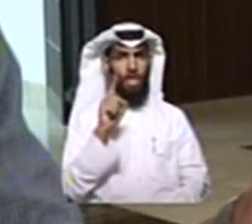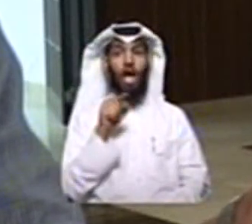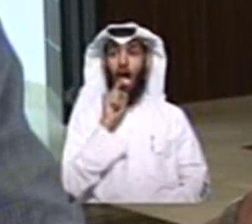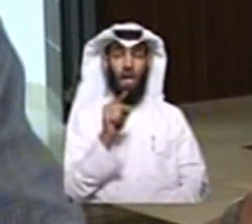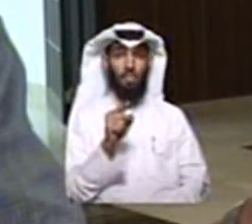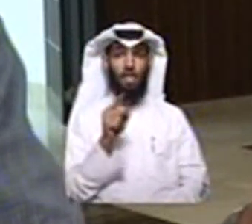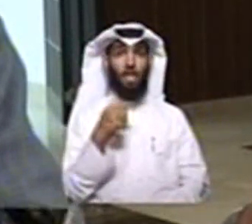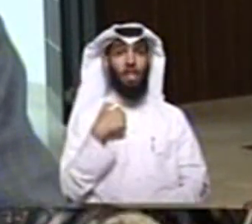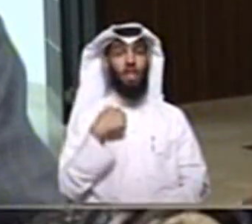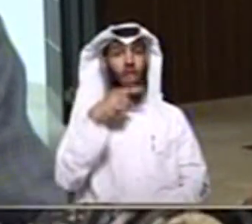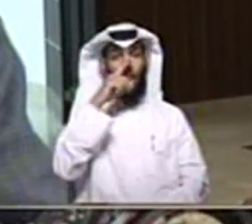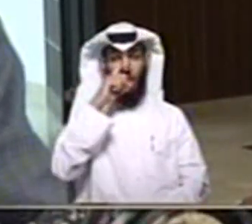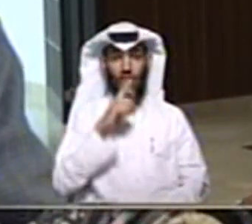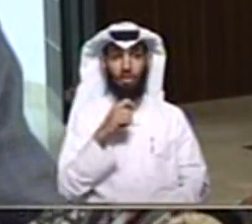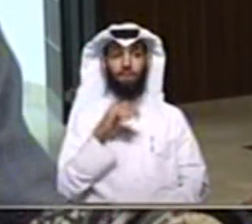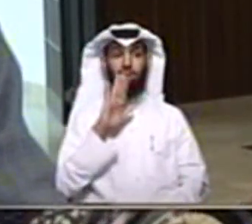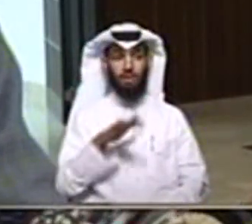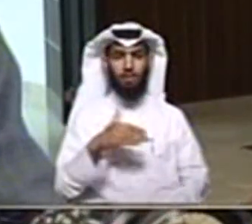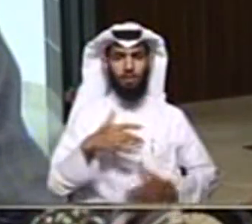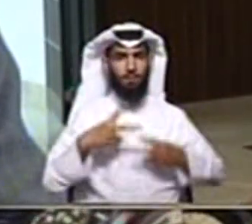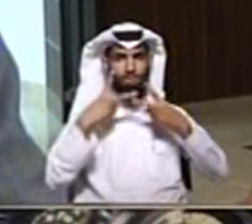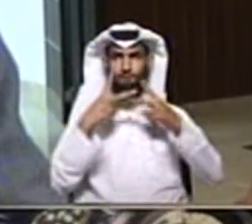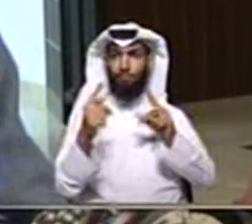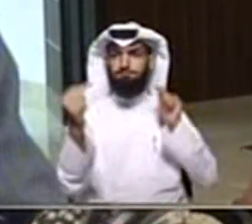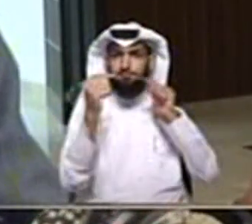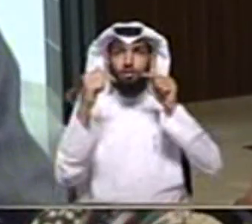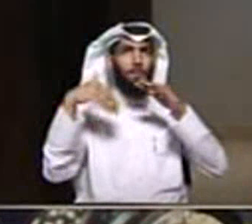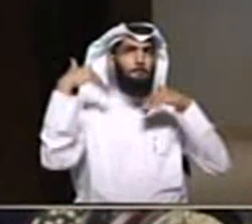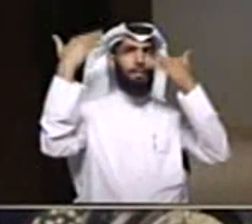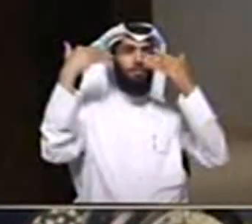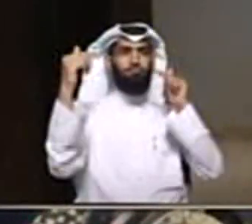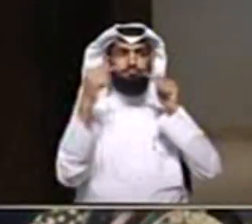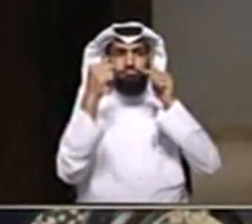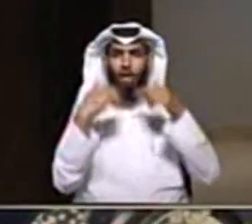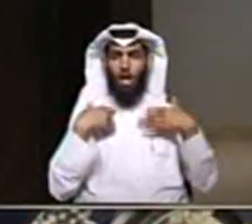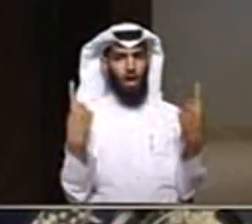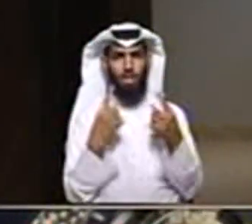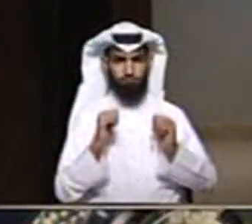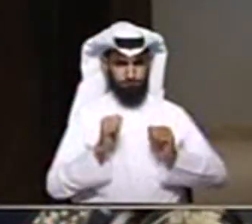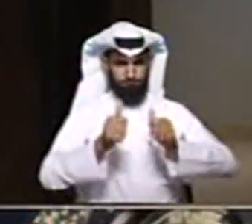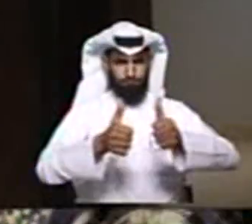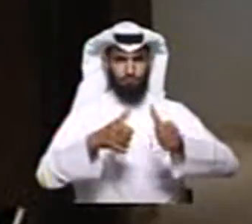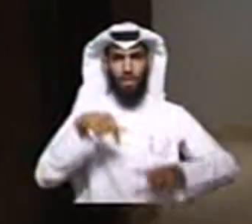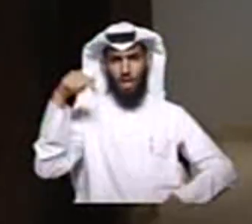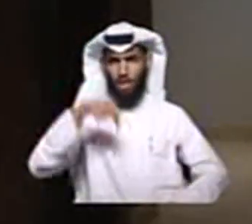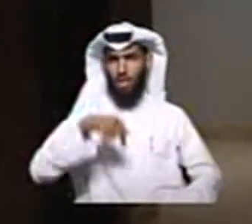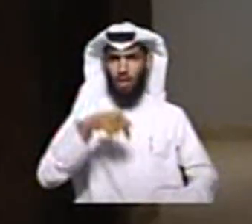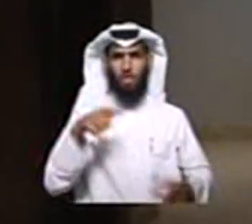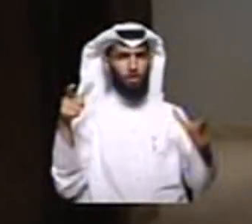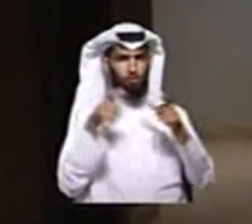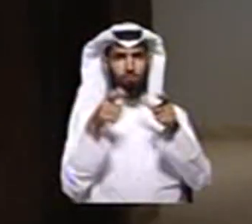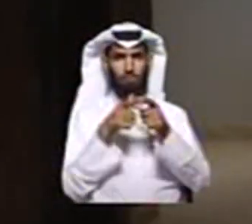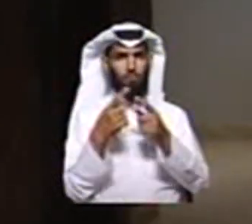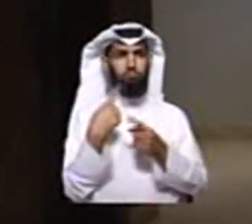هذا من مواجهة واستعداد لمواجهة التحديات الاقتصادية العالمية. تطلعاتنا اليوم في هذه الندوة